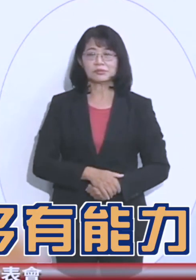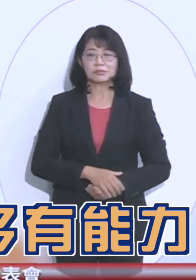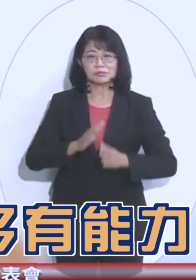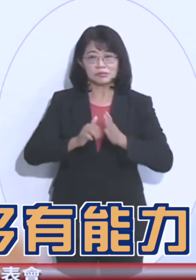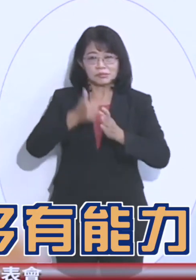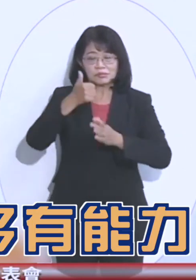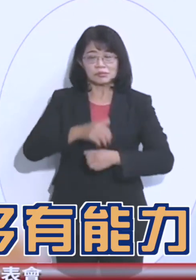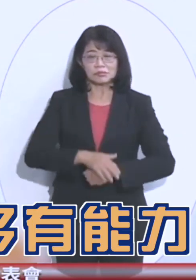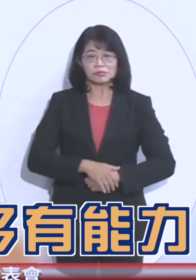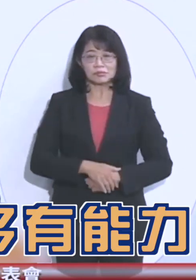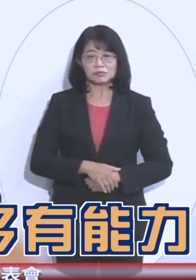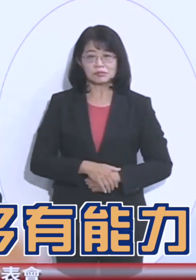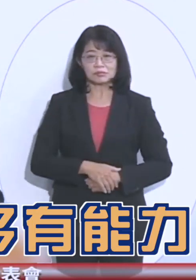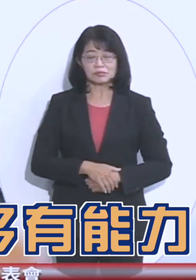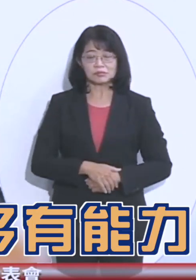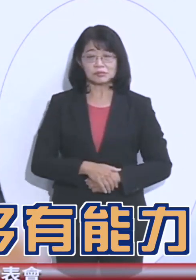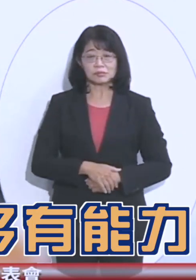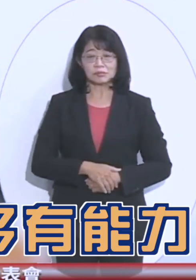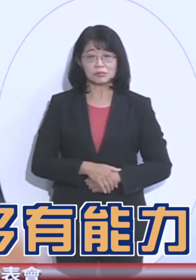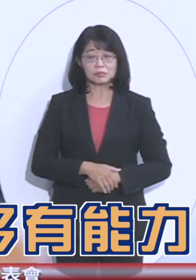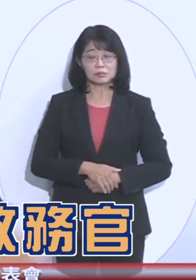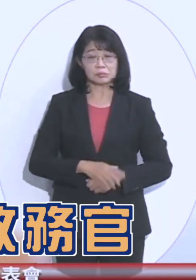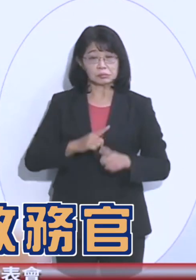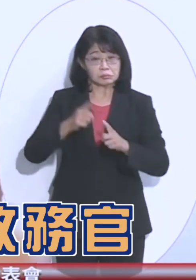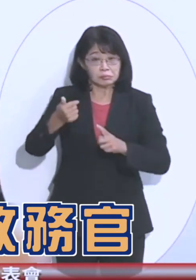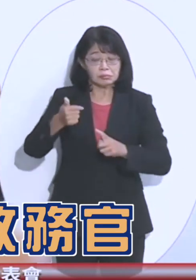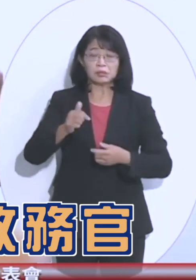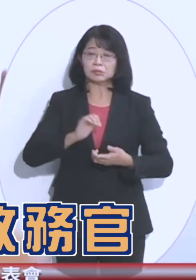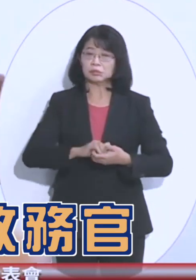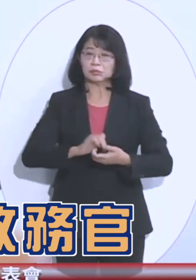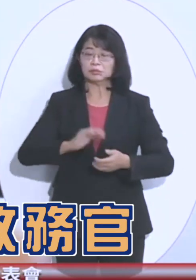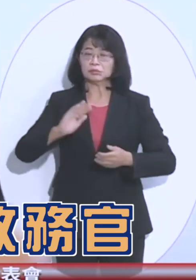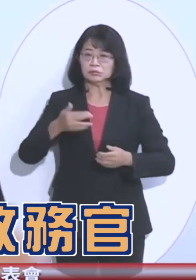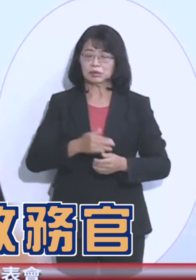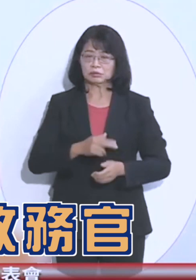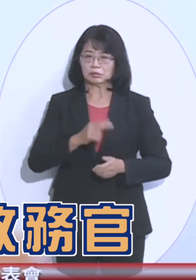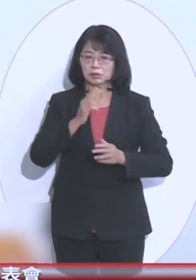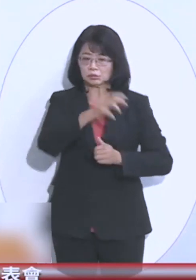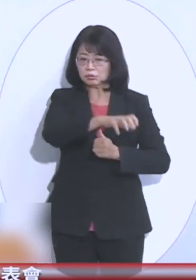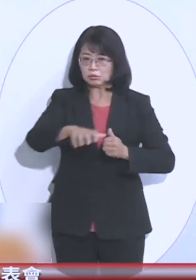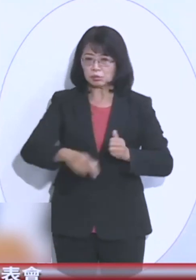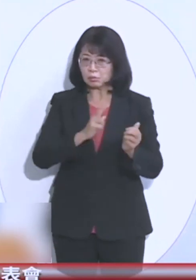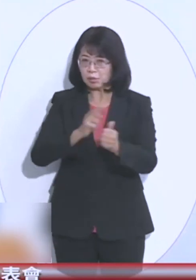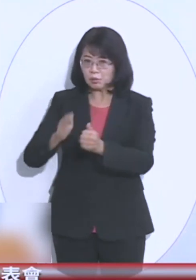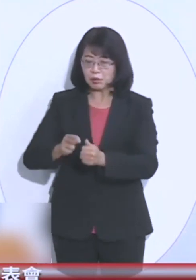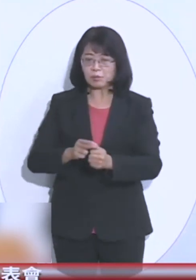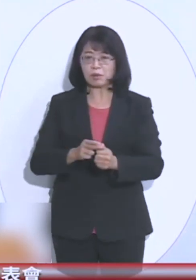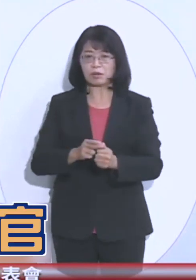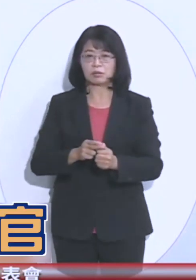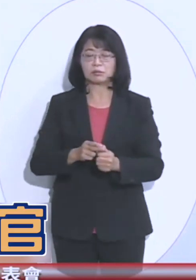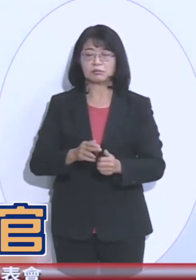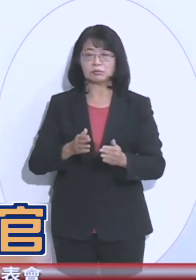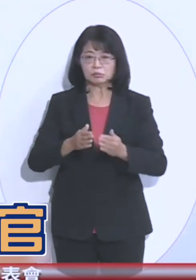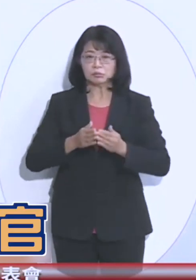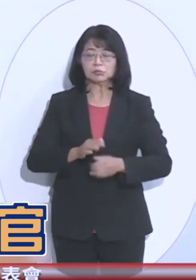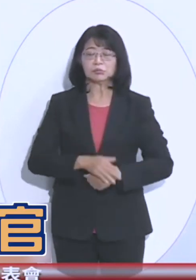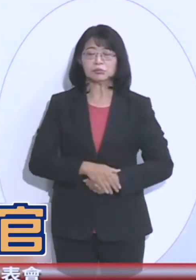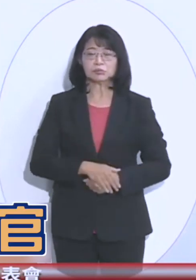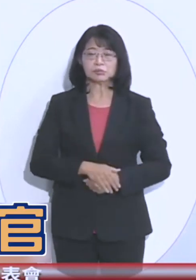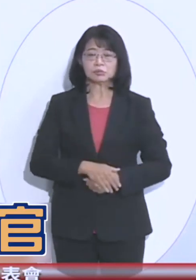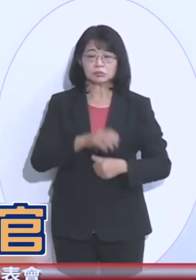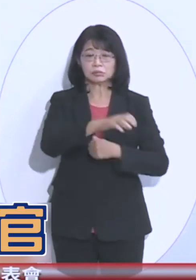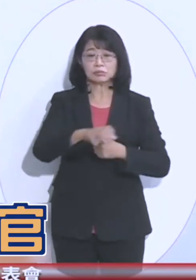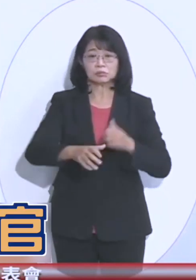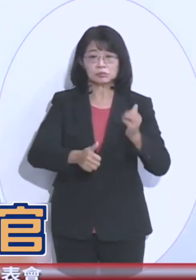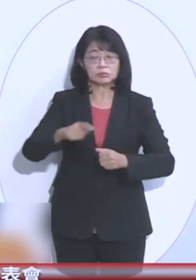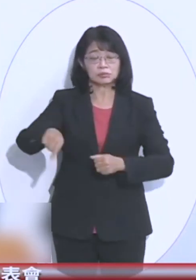市长不是讲一定爱外有能力呢，但是你爱善用这政务官，你不是，你让这政务